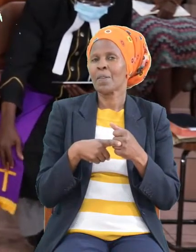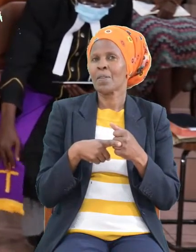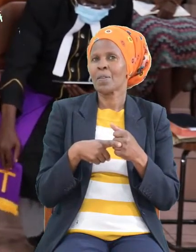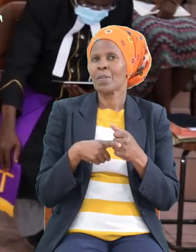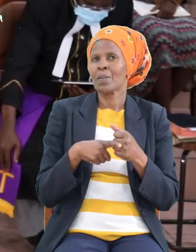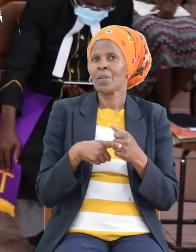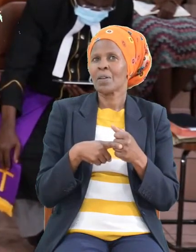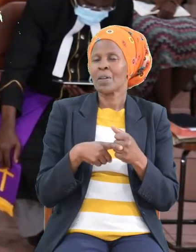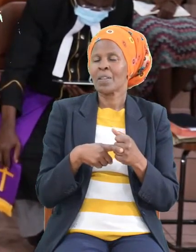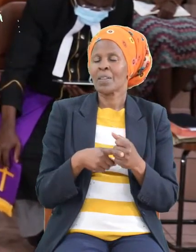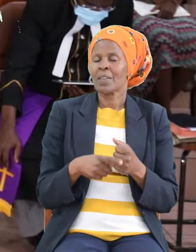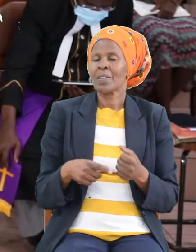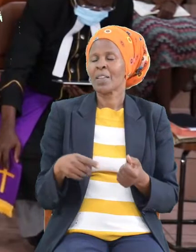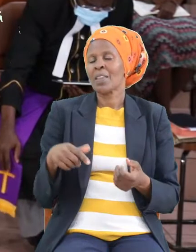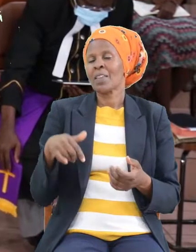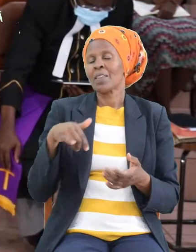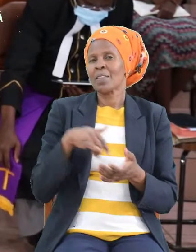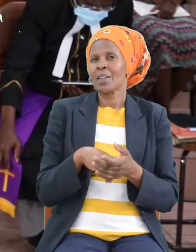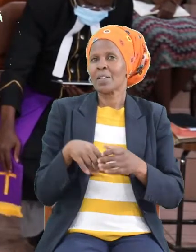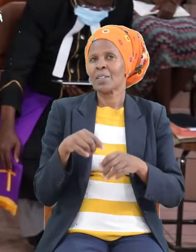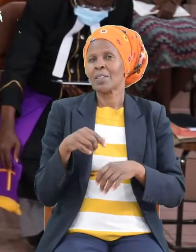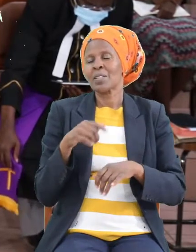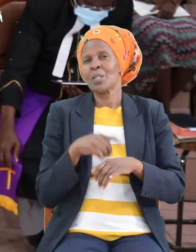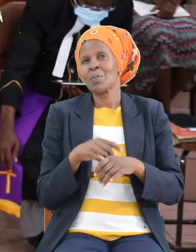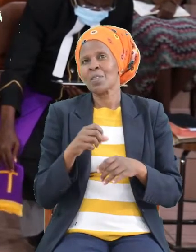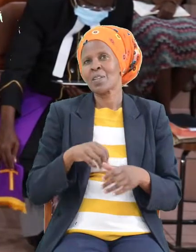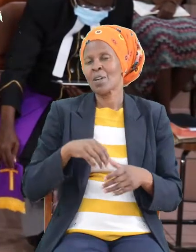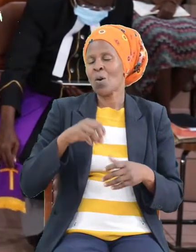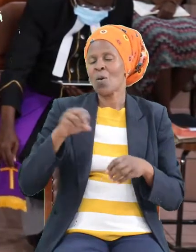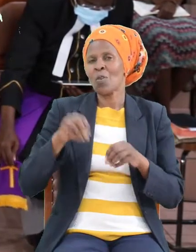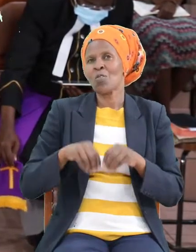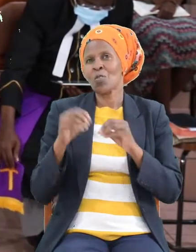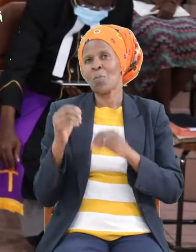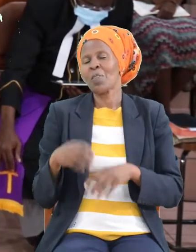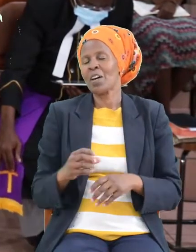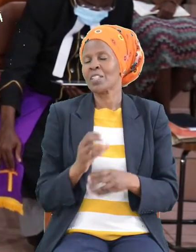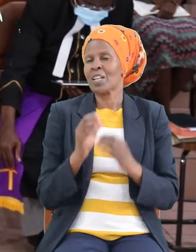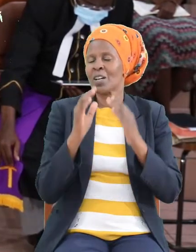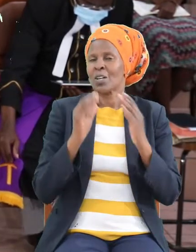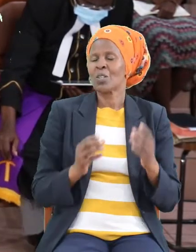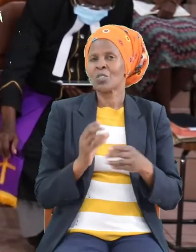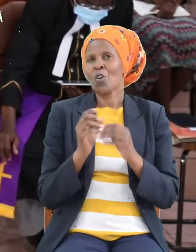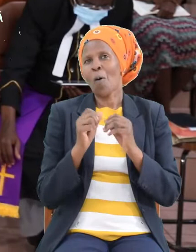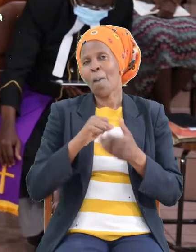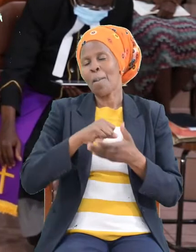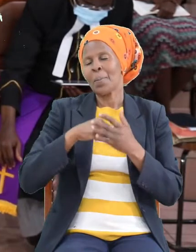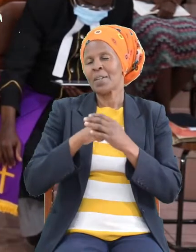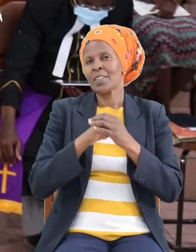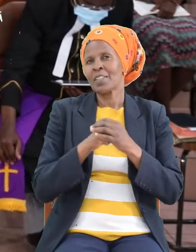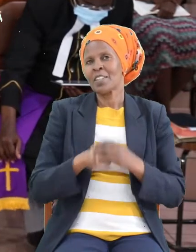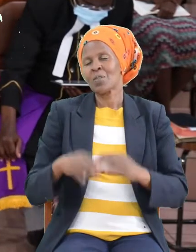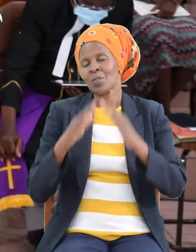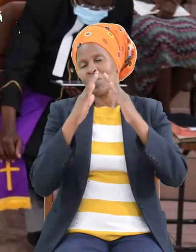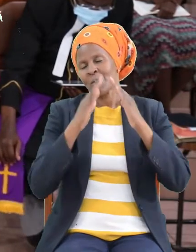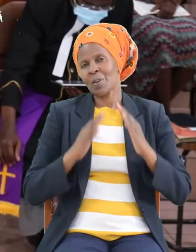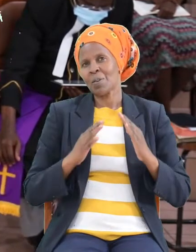Tuanze. Na mara walipotoka katika sinagogi, walifika nyumbani kwa Simon na